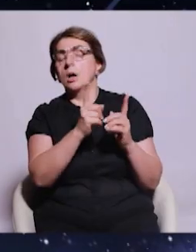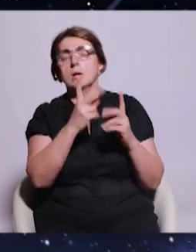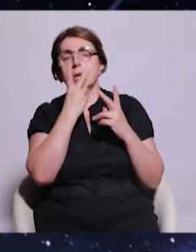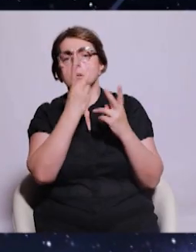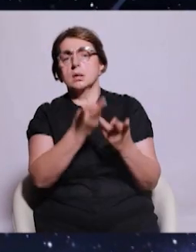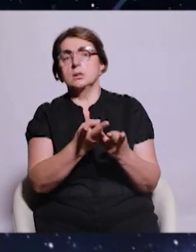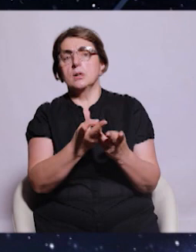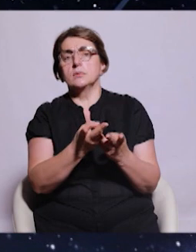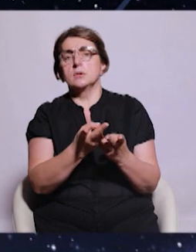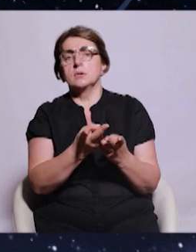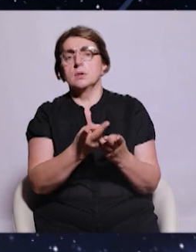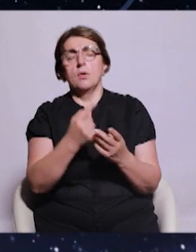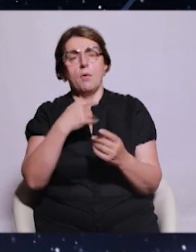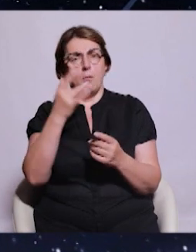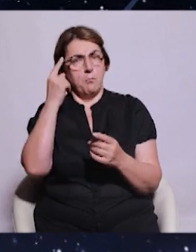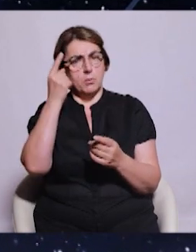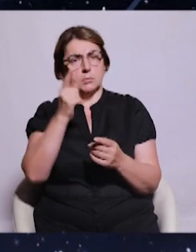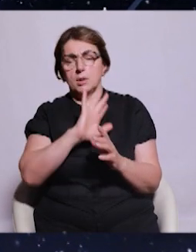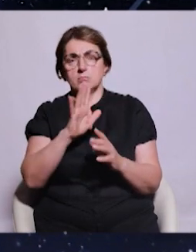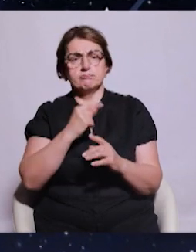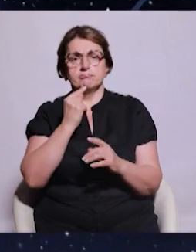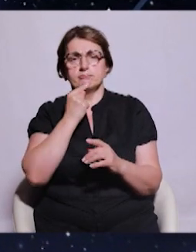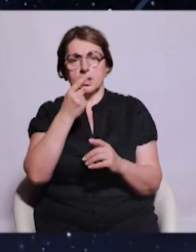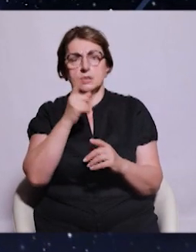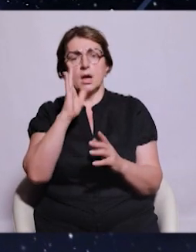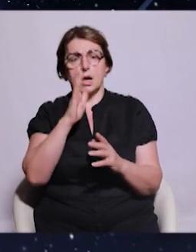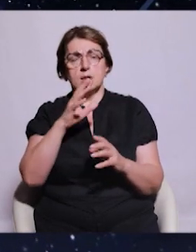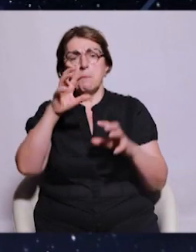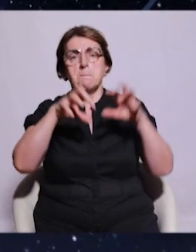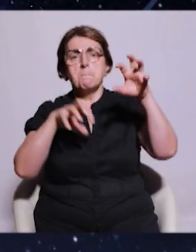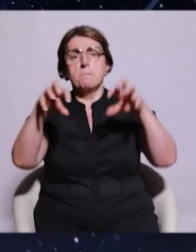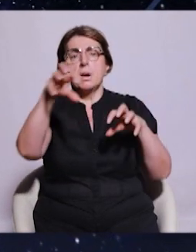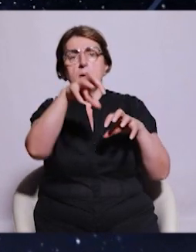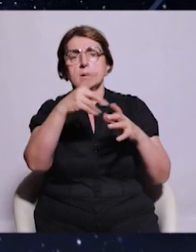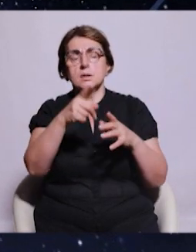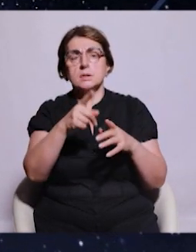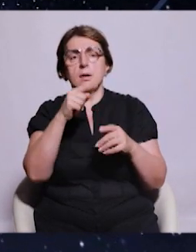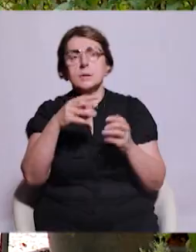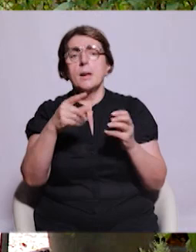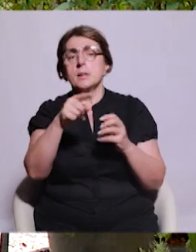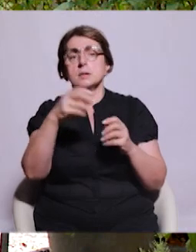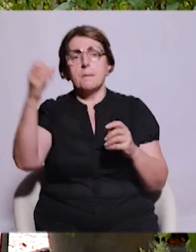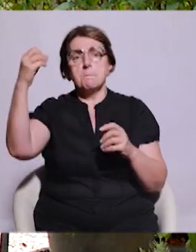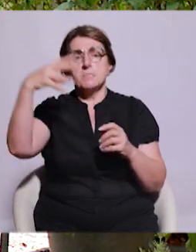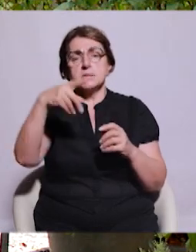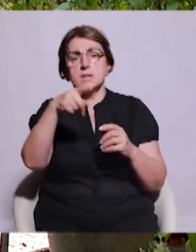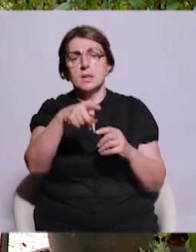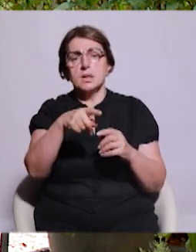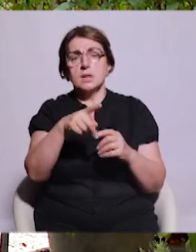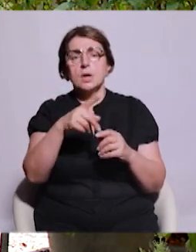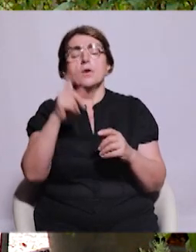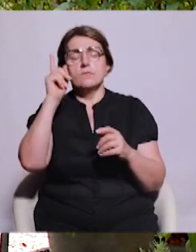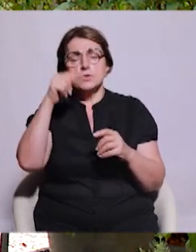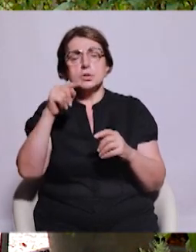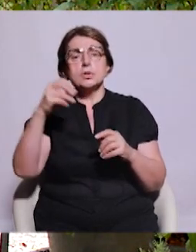რას ხედავთ ამ ფოტოზე? ვფიქრობ, არ გაგიჭირდებათ პლანეტების და ჩვენთვის კარგად ნაცნობი მზის პოვნა. ჩვენ ვიცით,